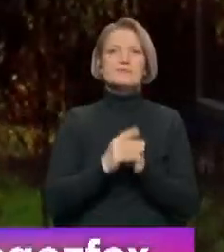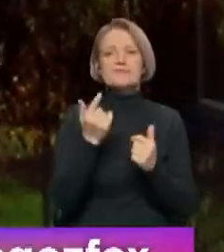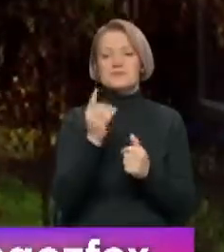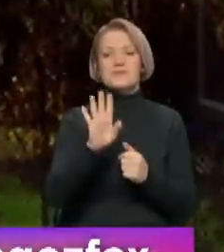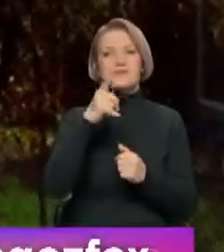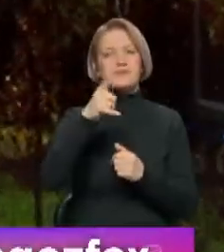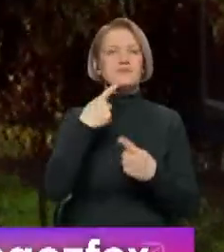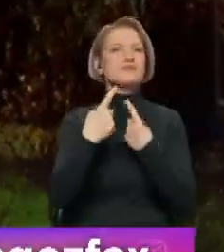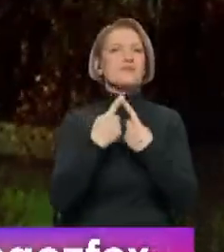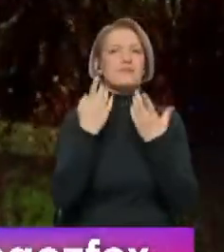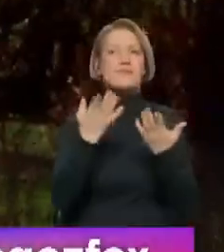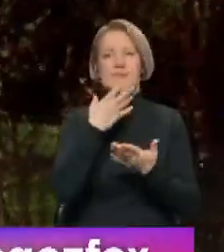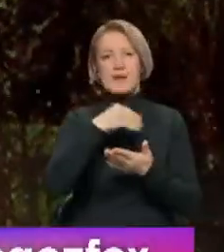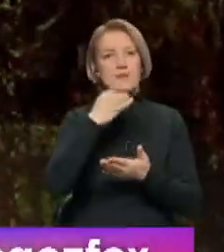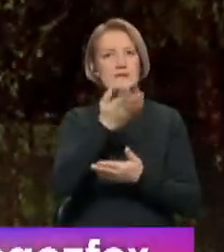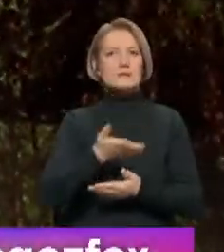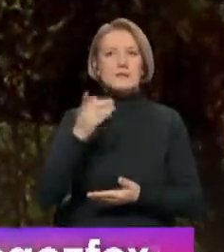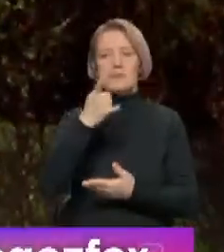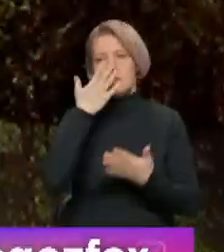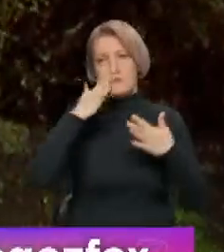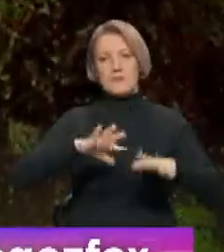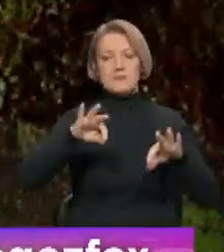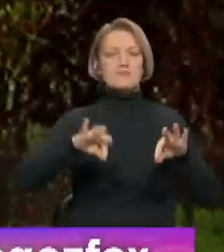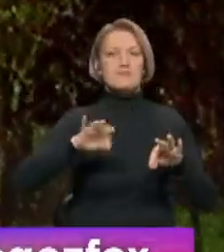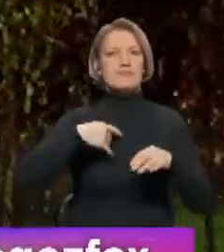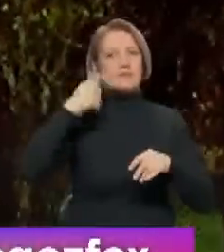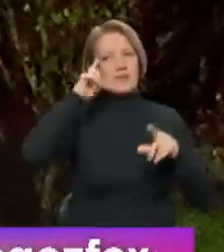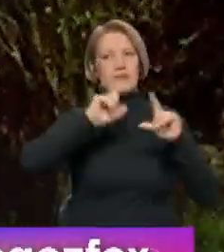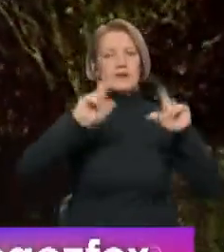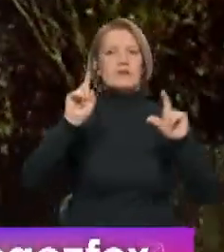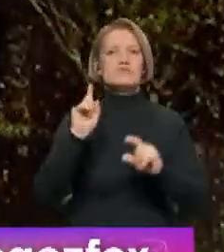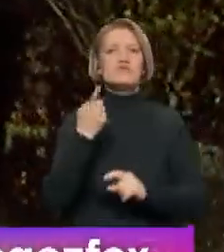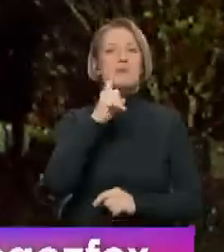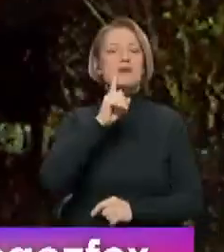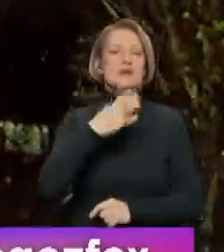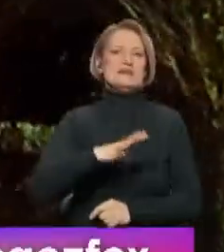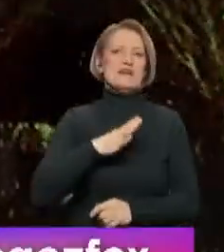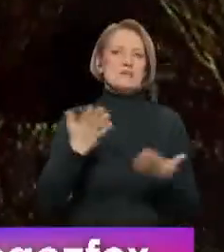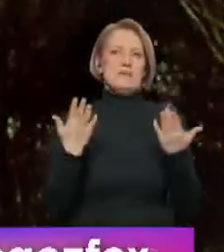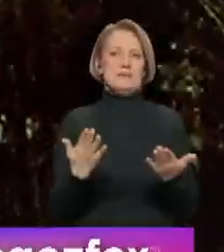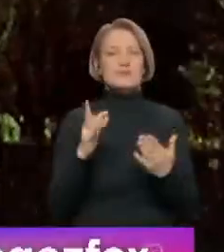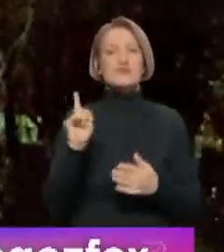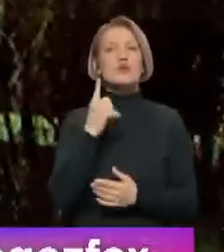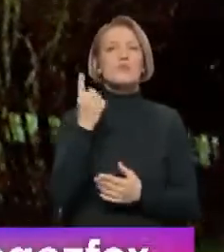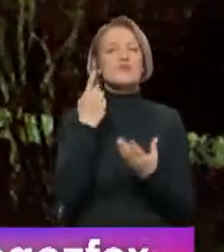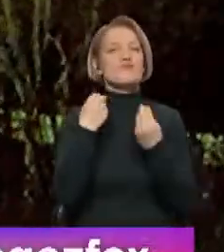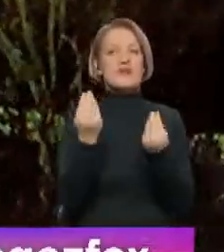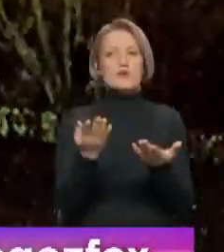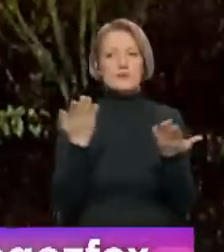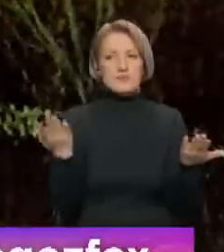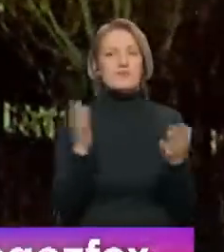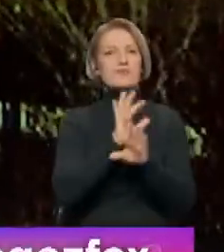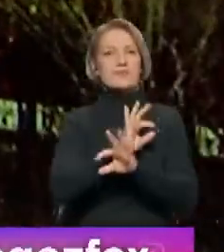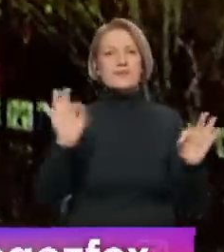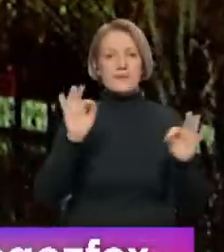birazdan onu da konuşalım emekliler onların beklentisi Bugün bizim başlığımız Müjdemi isterim Madem müjdeler verilebiliyor Tam da